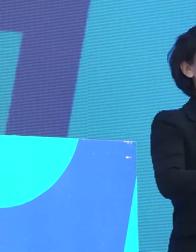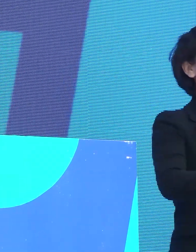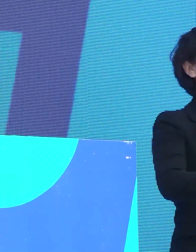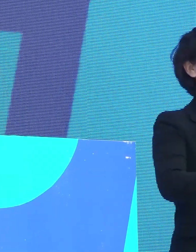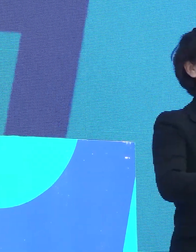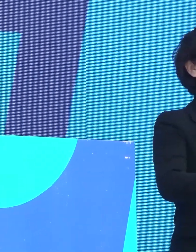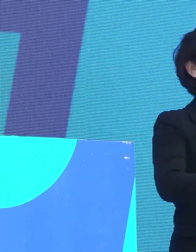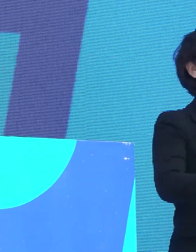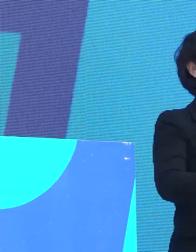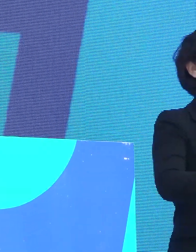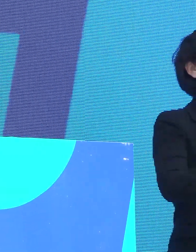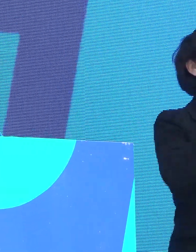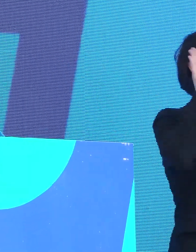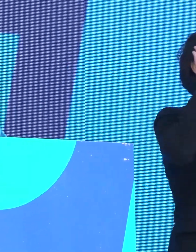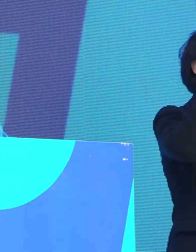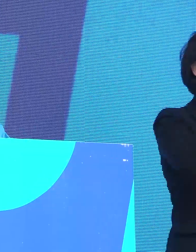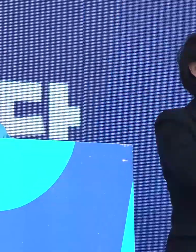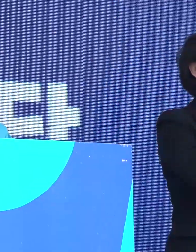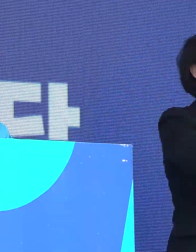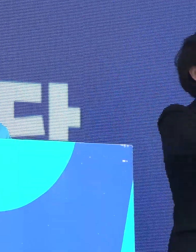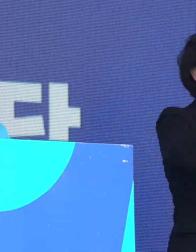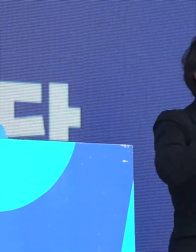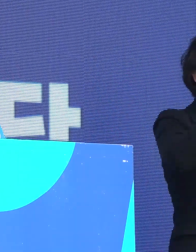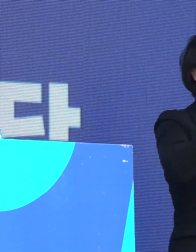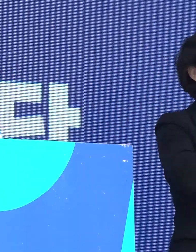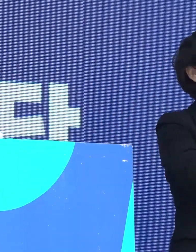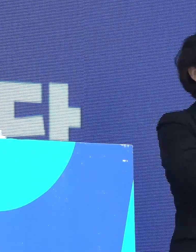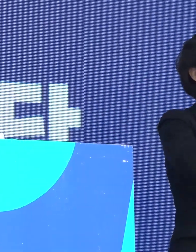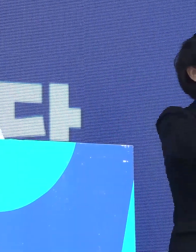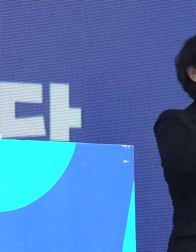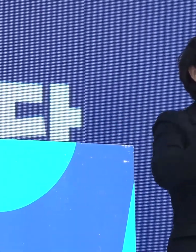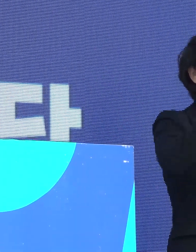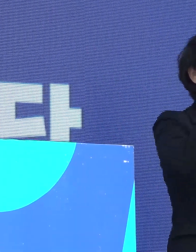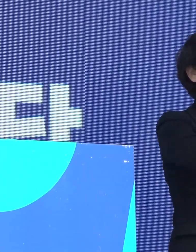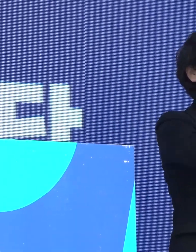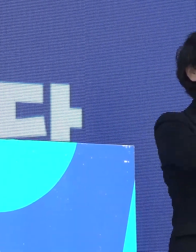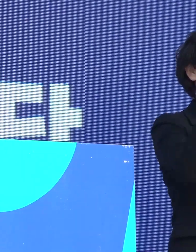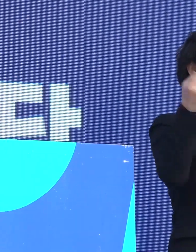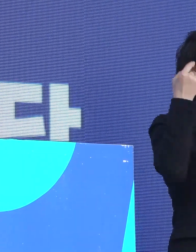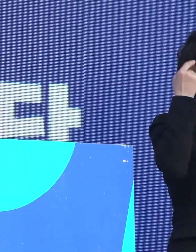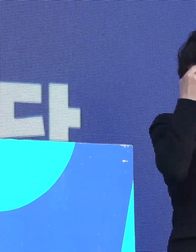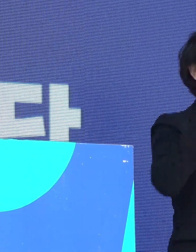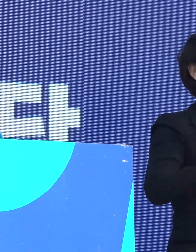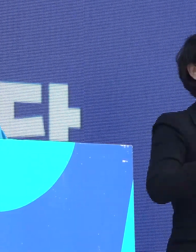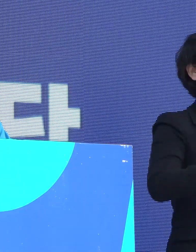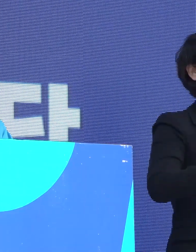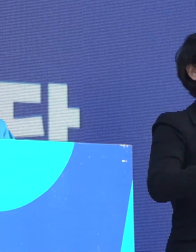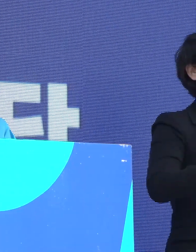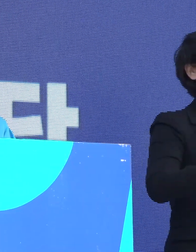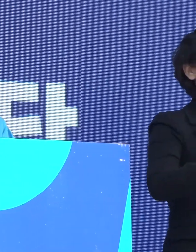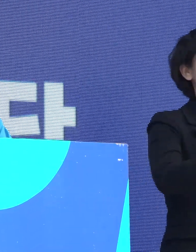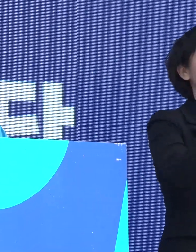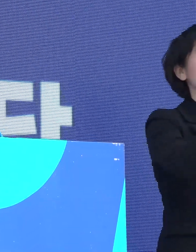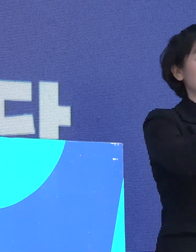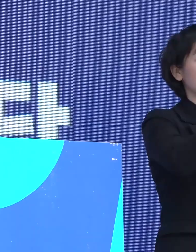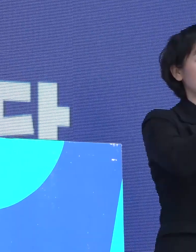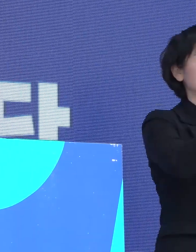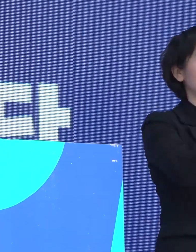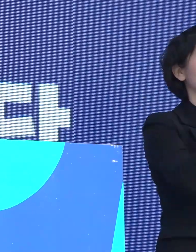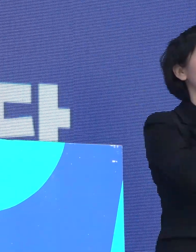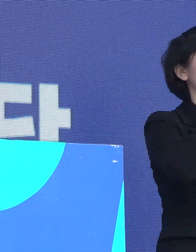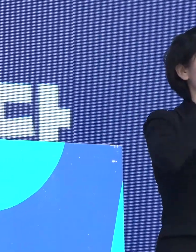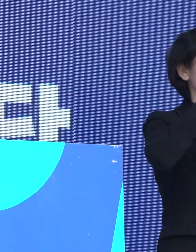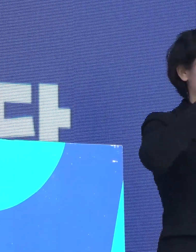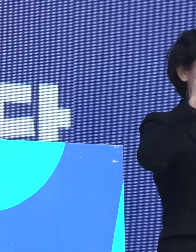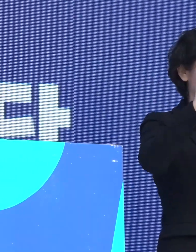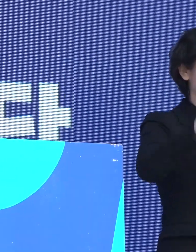달라는 청년분들의 이야기를 들었으니까 오늘 박영선의 서울 선언 8번째부터